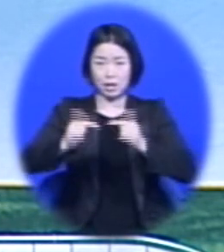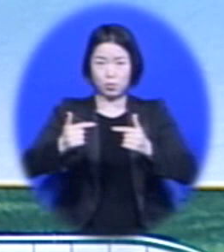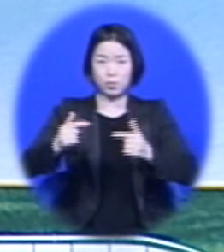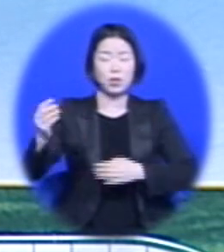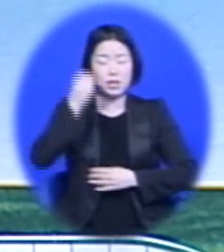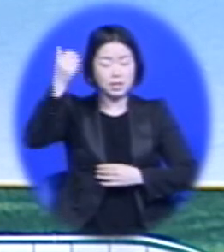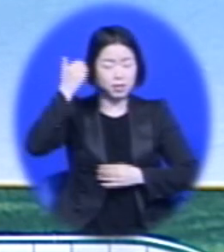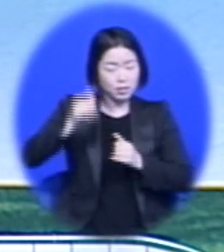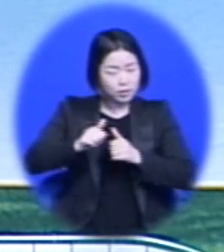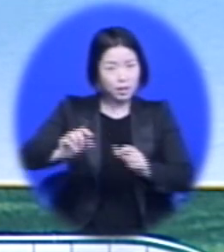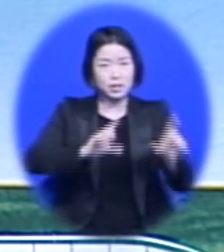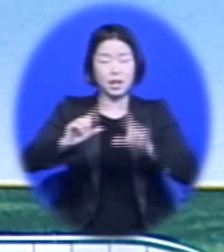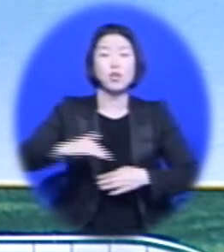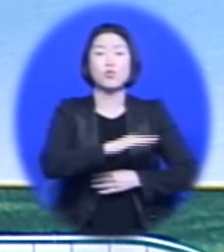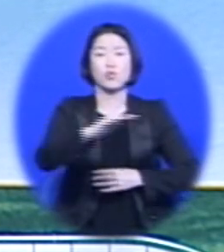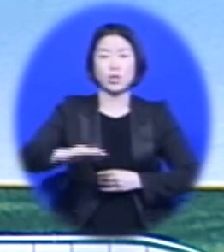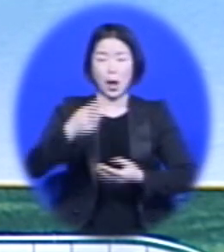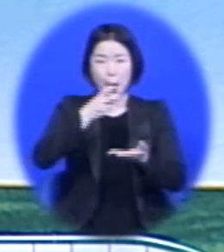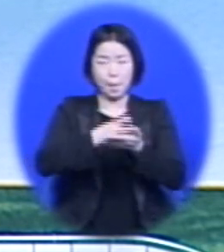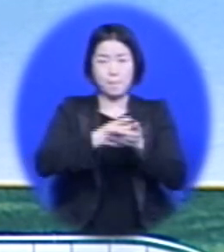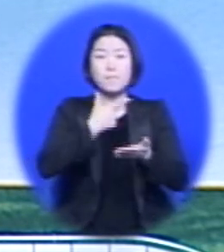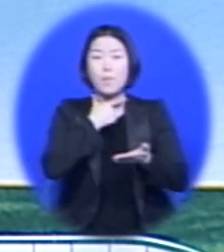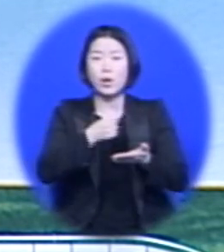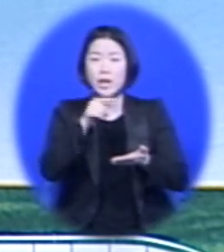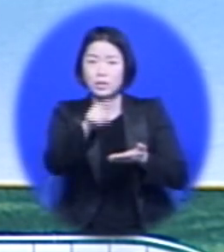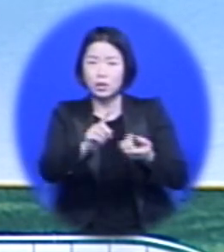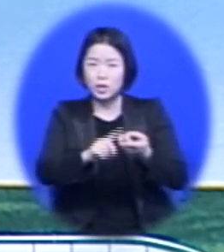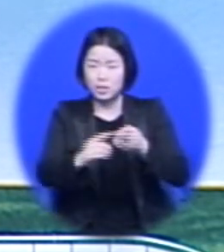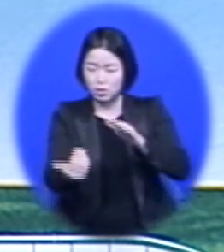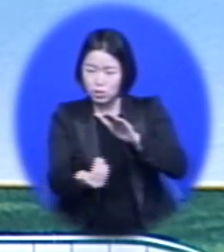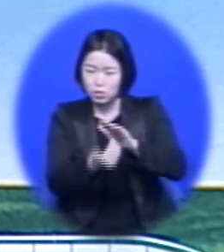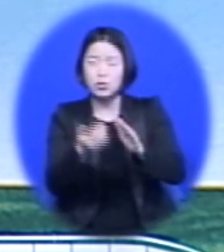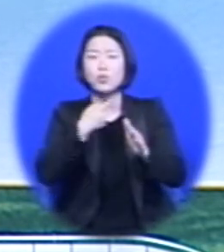우리가 율법이 요구하는 바를 이루게 하시려는 것입니다.